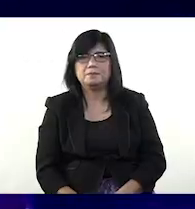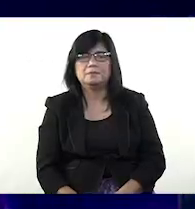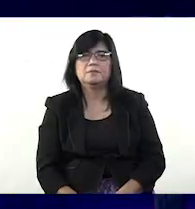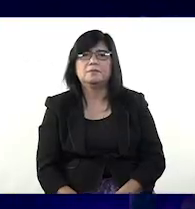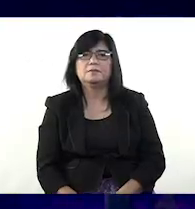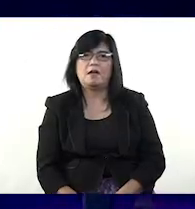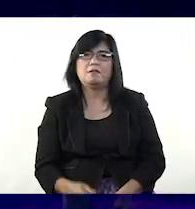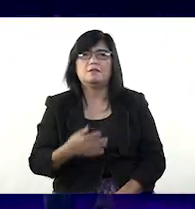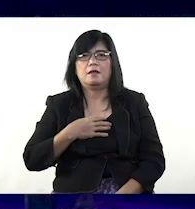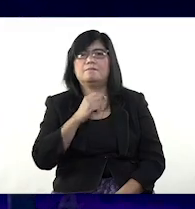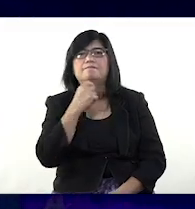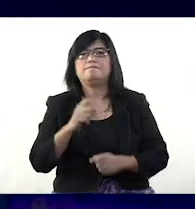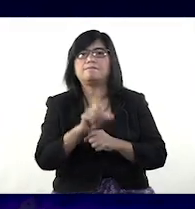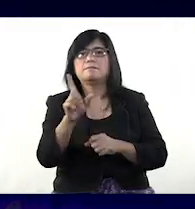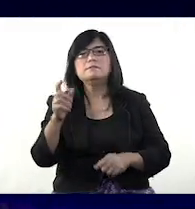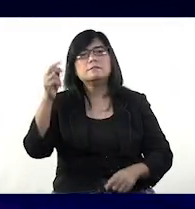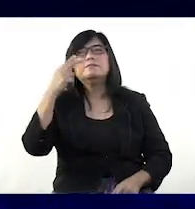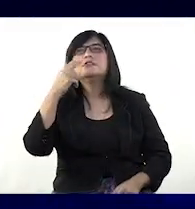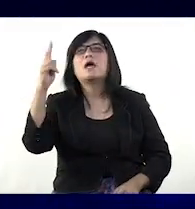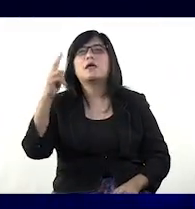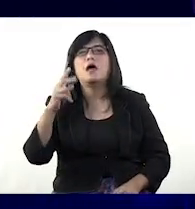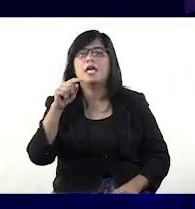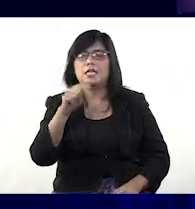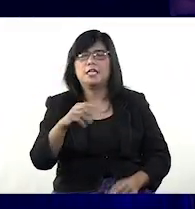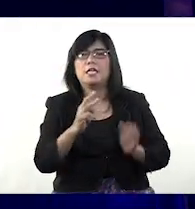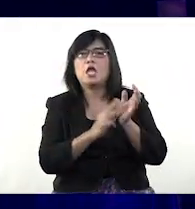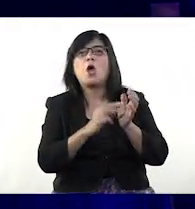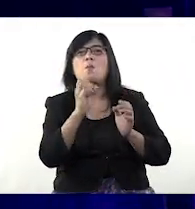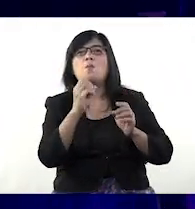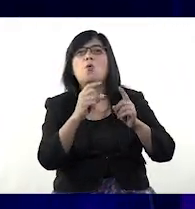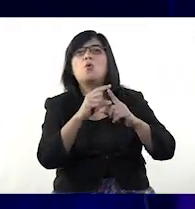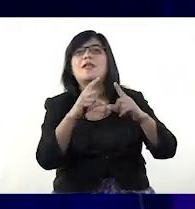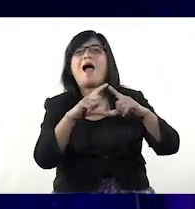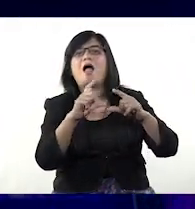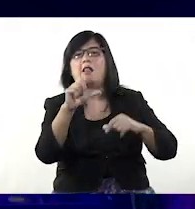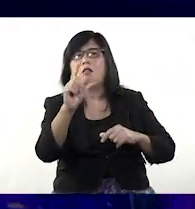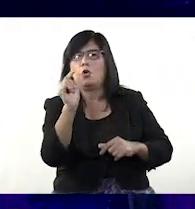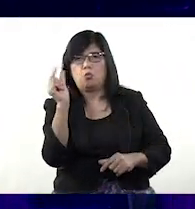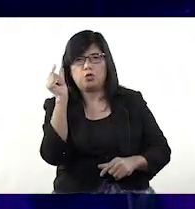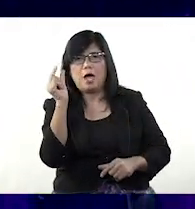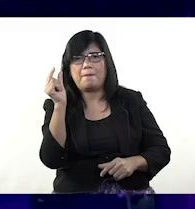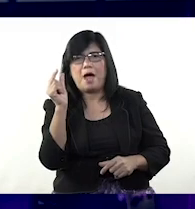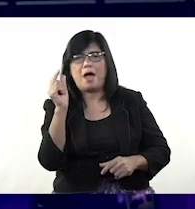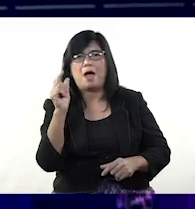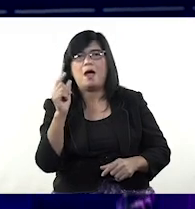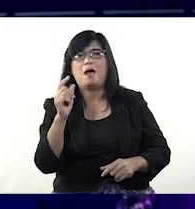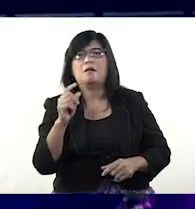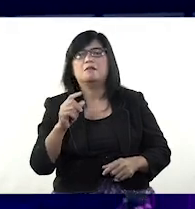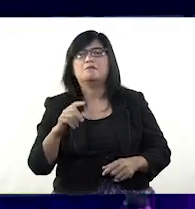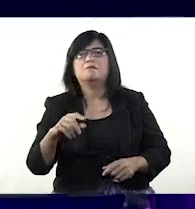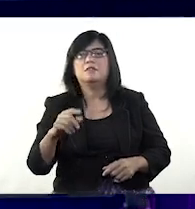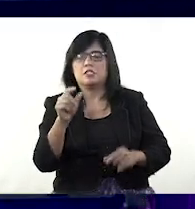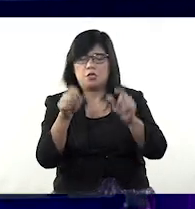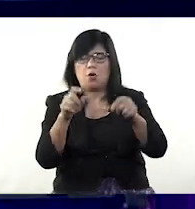percaya Hai ini modal utama Hai seorang jadi berkat seorang